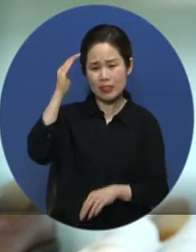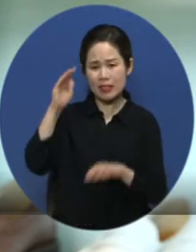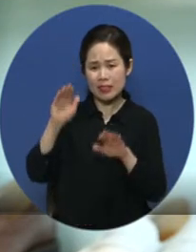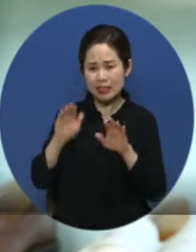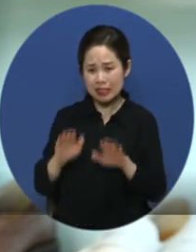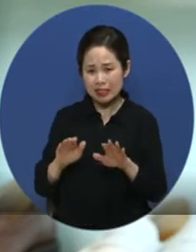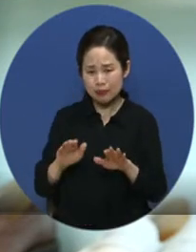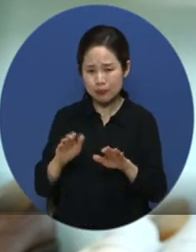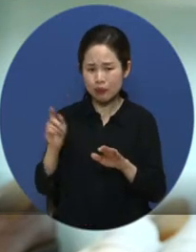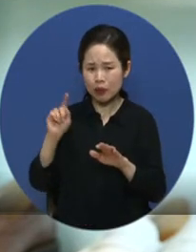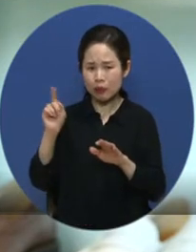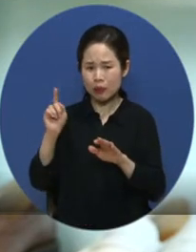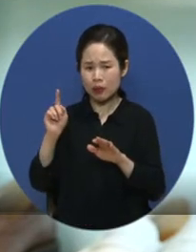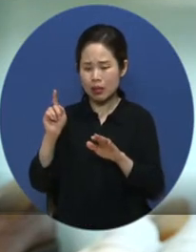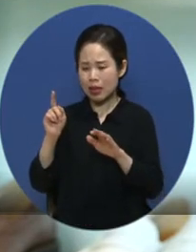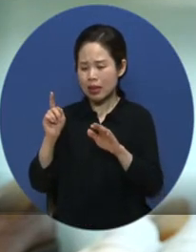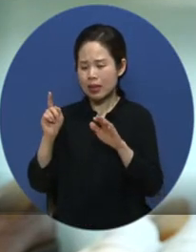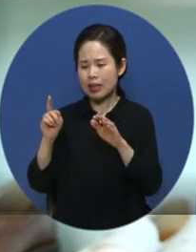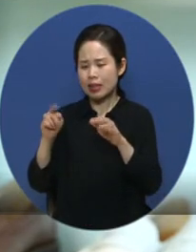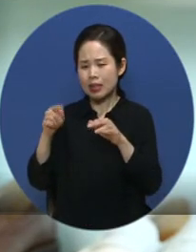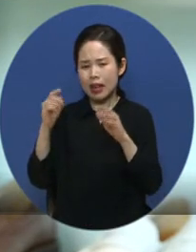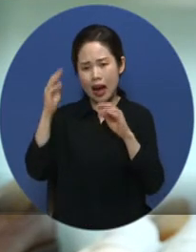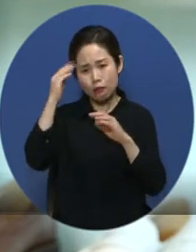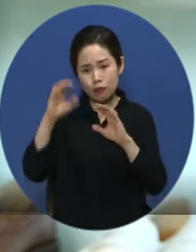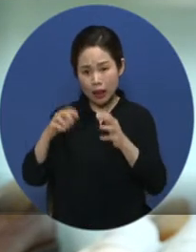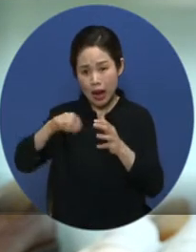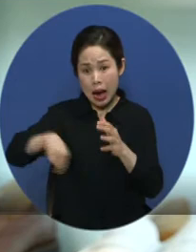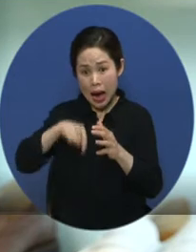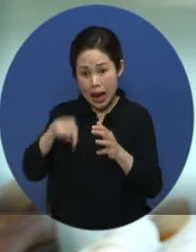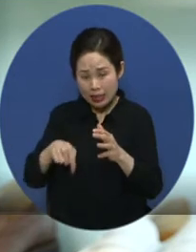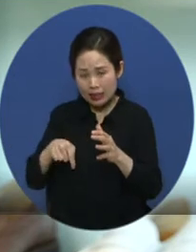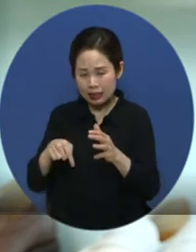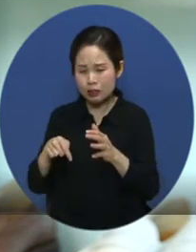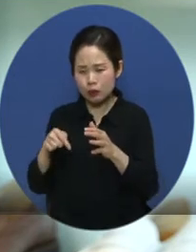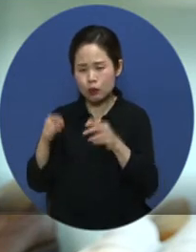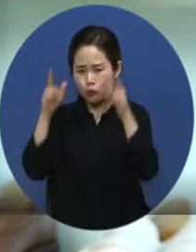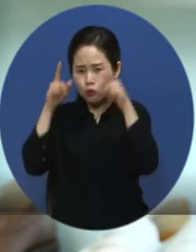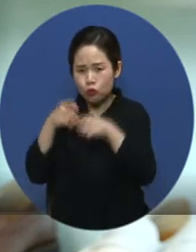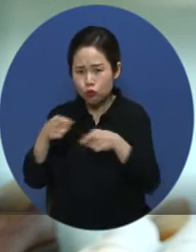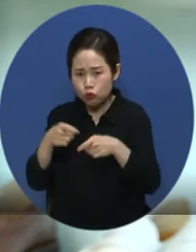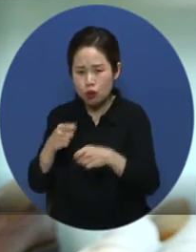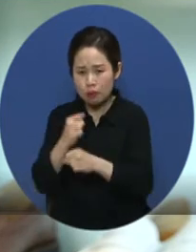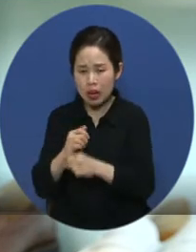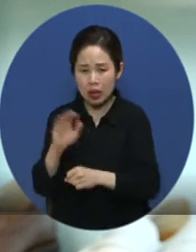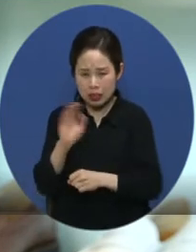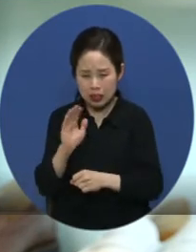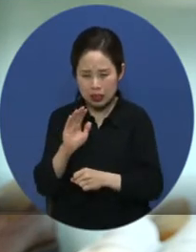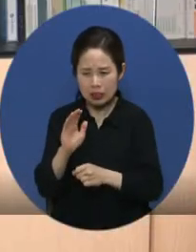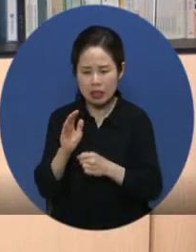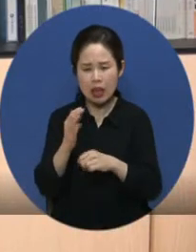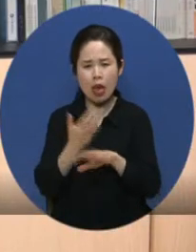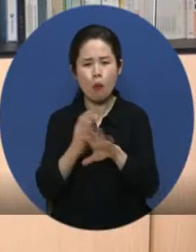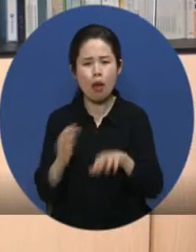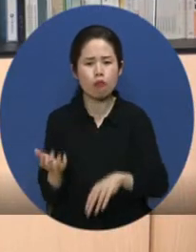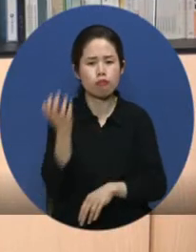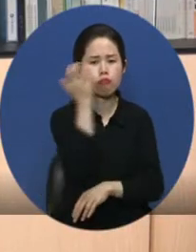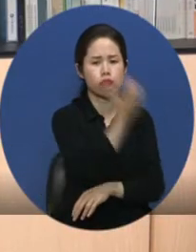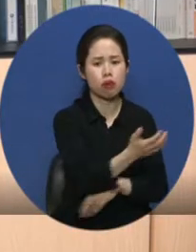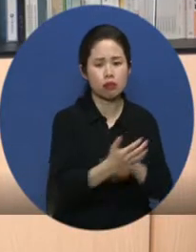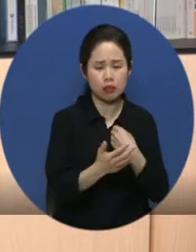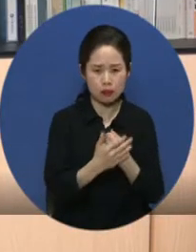해외로 다 나가 있었고, 그러다 보니까 이분들은 실직을 다 한 상태에 있었고,